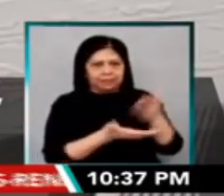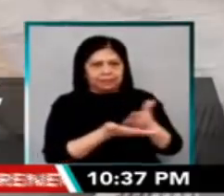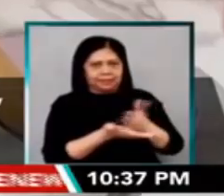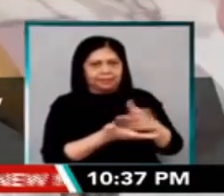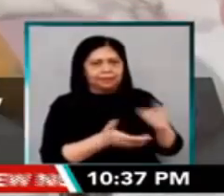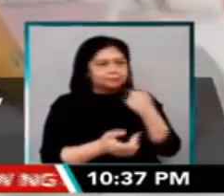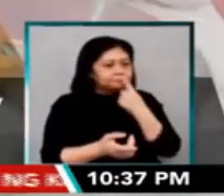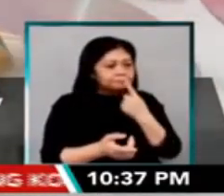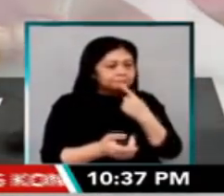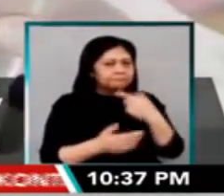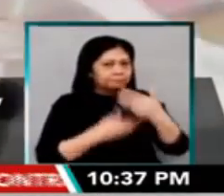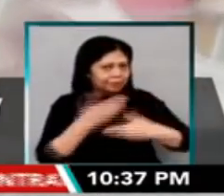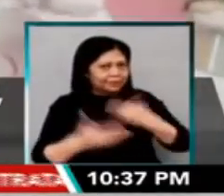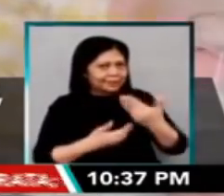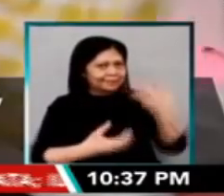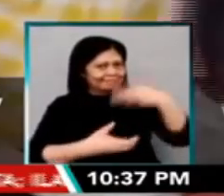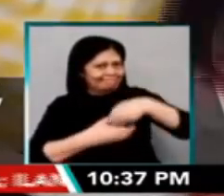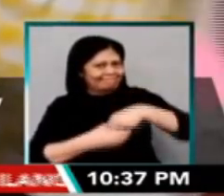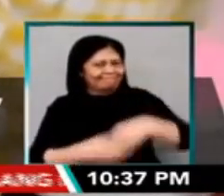process.